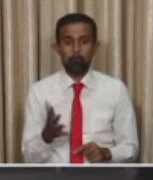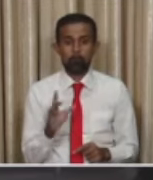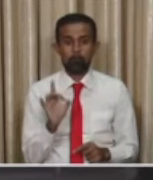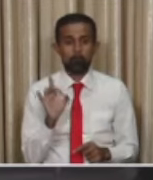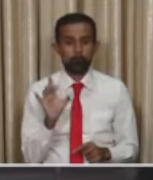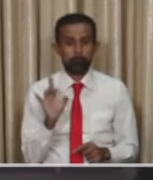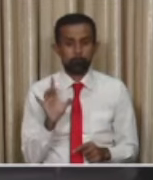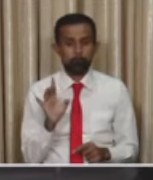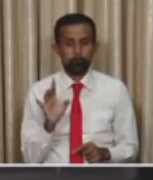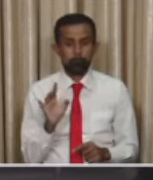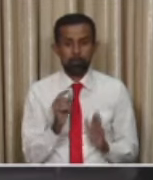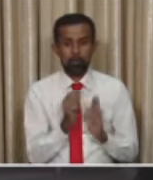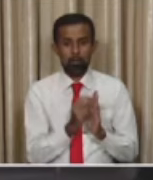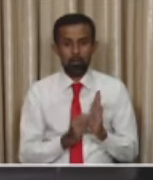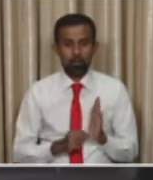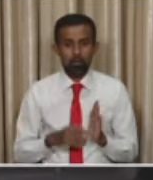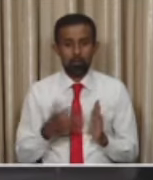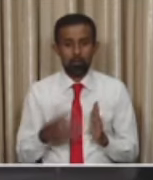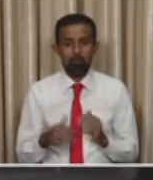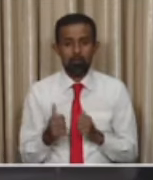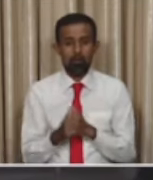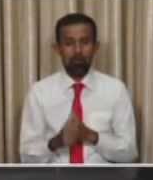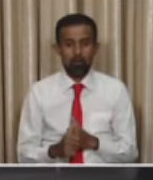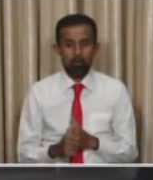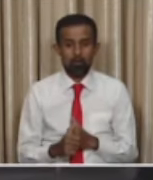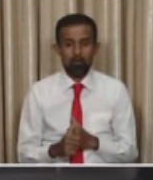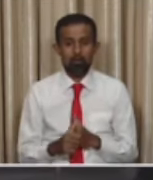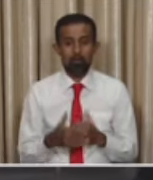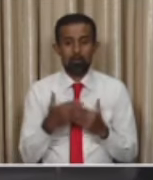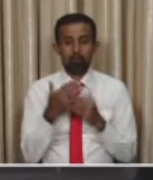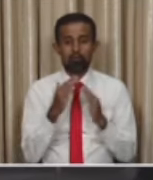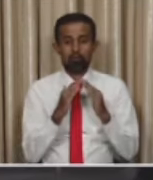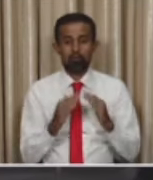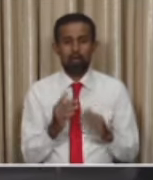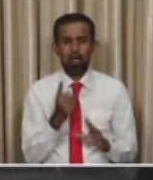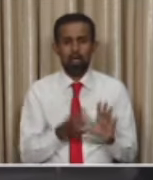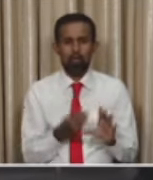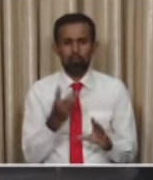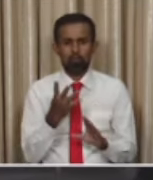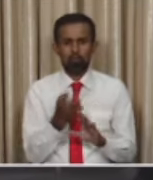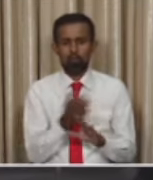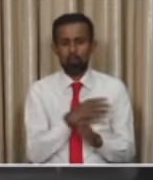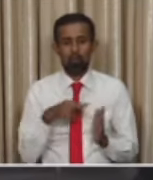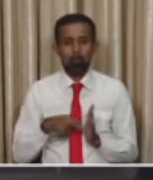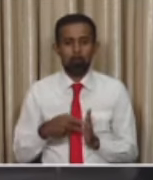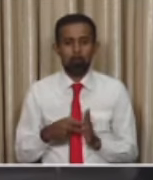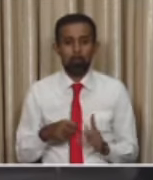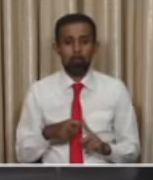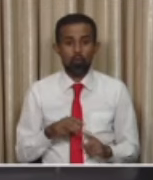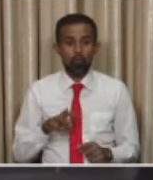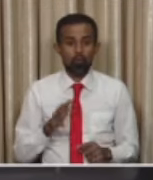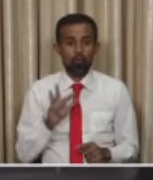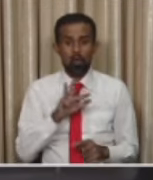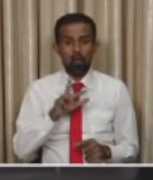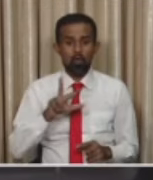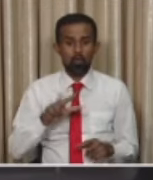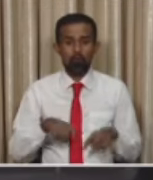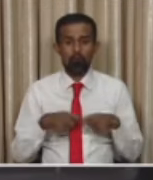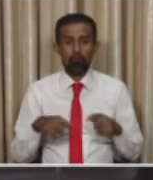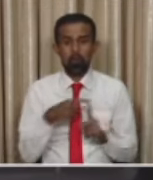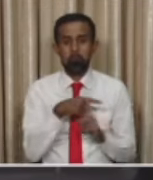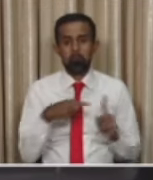1515ක් ඇස්තමේන්තු කරලා හදපු ඉදි කරපු ගොඩනැගිලි අවුරුදු 3-4කට ඉස්සර හදපු ව්‍යාපෘති කෝටි 398ක් දැන්ට වීදම් කරලා